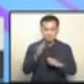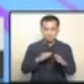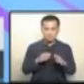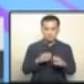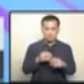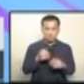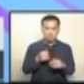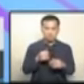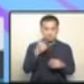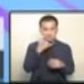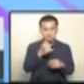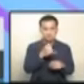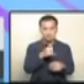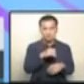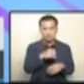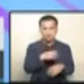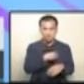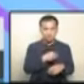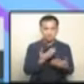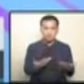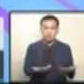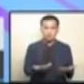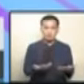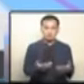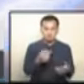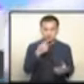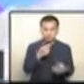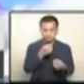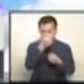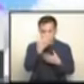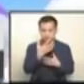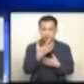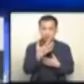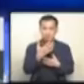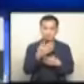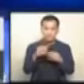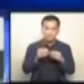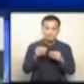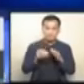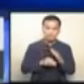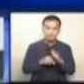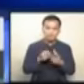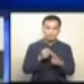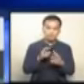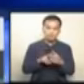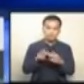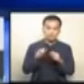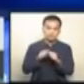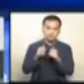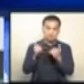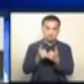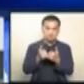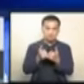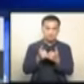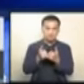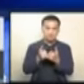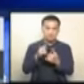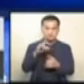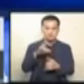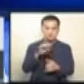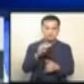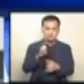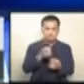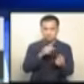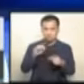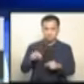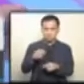kaya ko'y napatawag ng pulis? Wala raw po talaga at wala akong abiso sa kanya yung management o maging yung kanyang agency o maging sa Camp Crame na